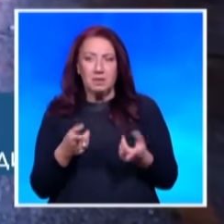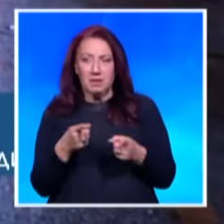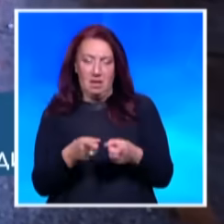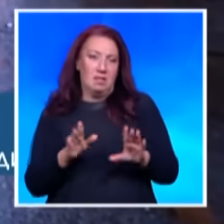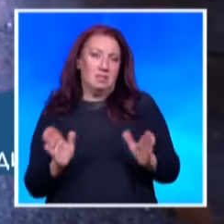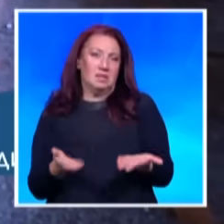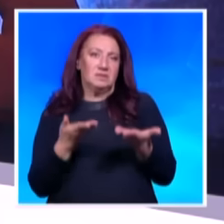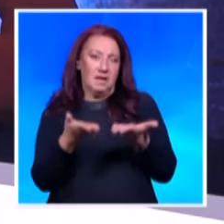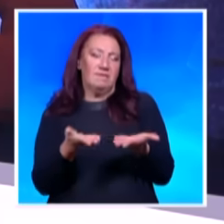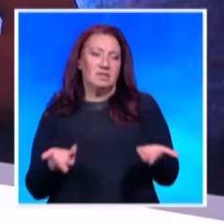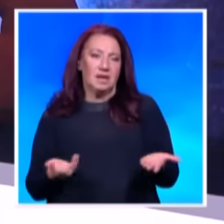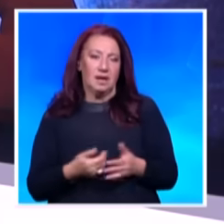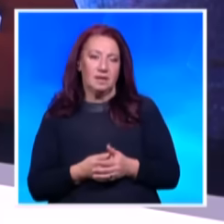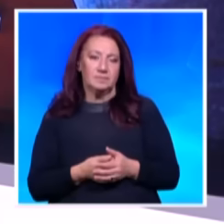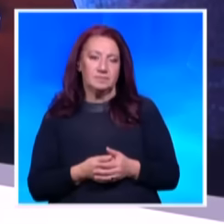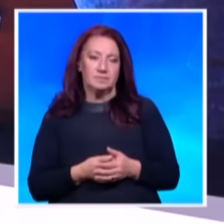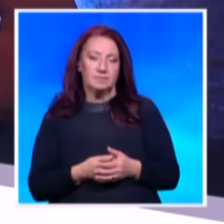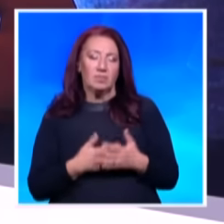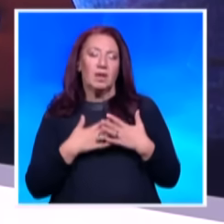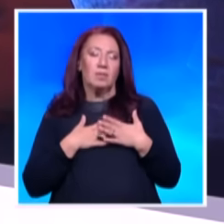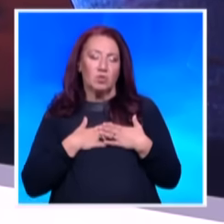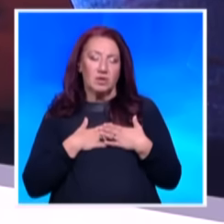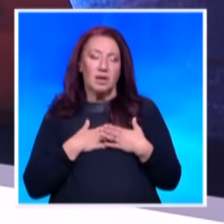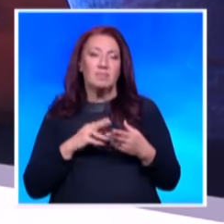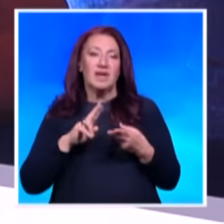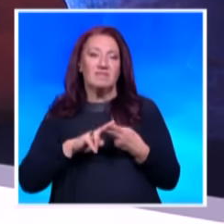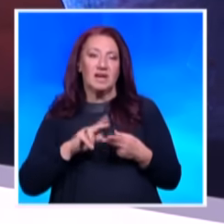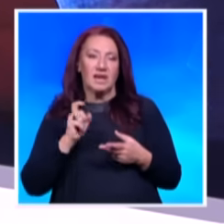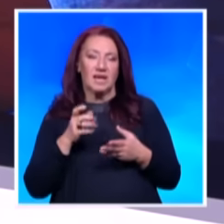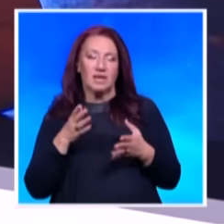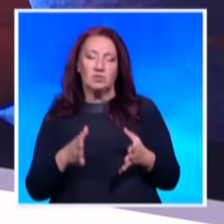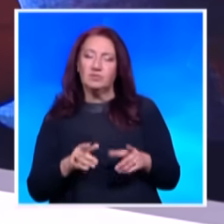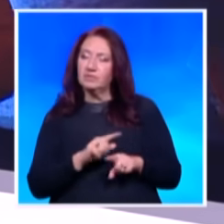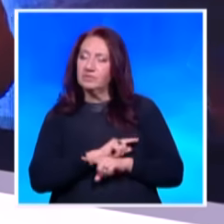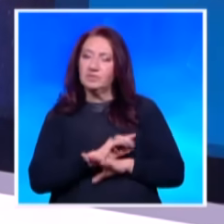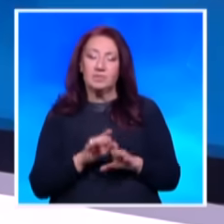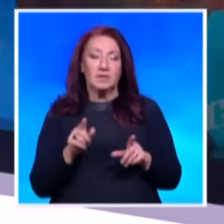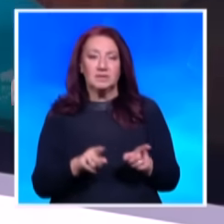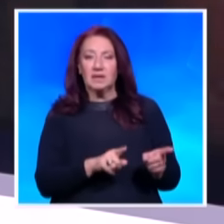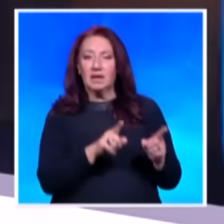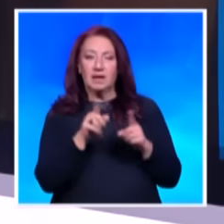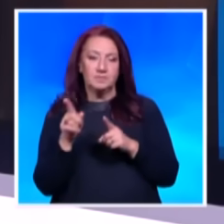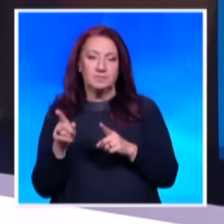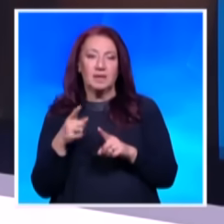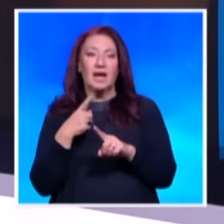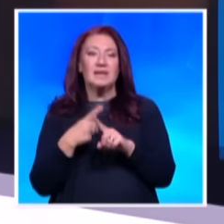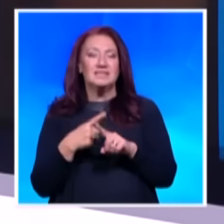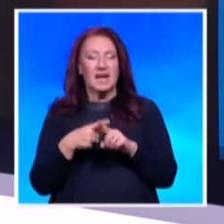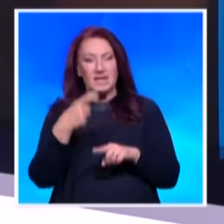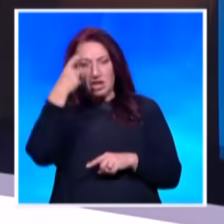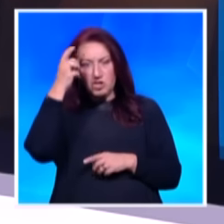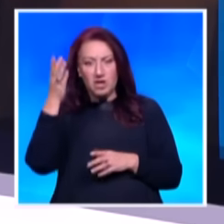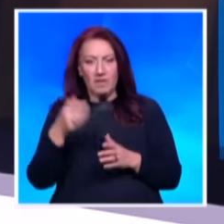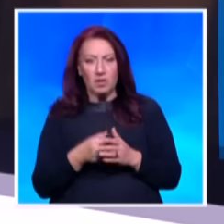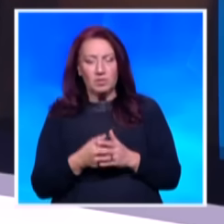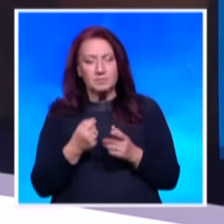още подробности за случващото се в София. Тази вечер излязоха от контрол футболните страсти. А сега отиваме към Християния Червенкова с